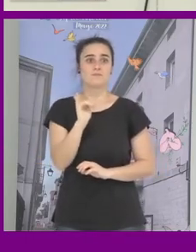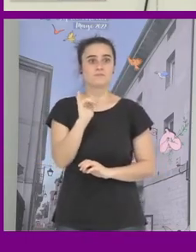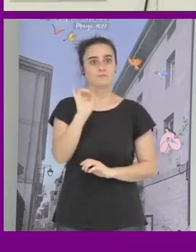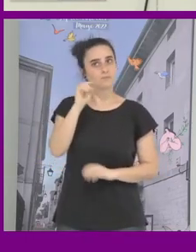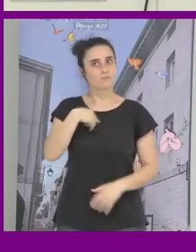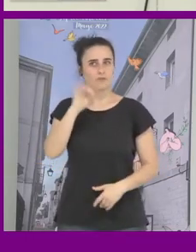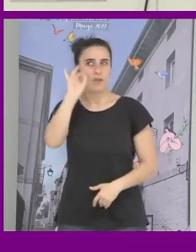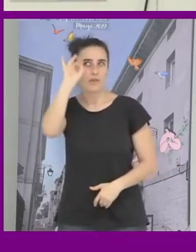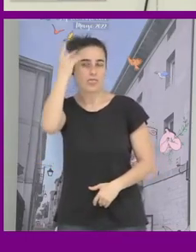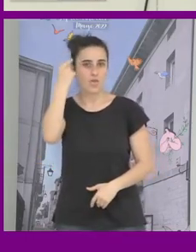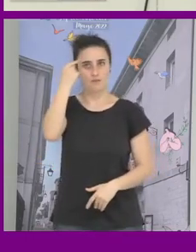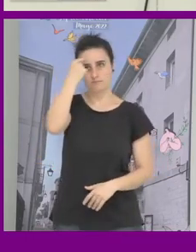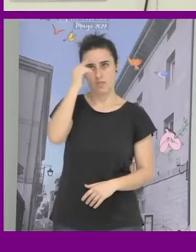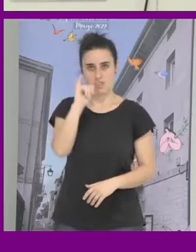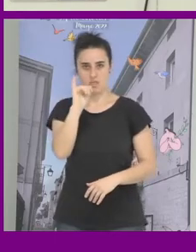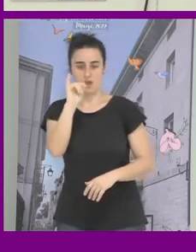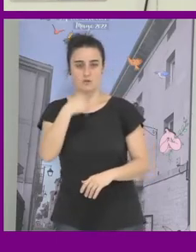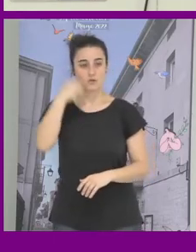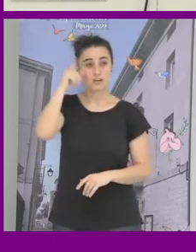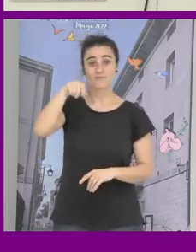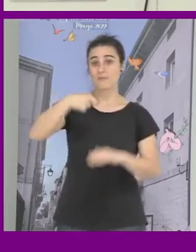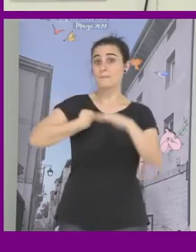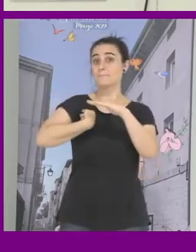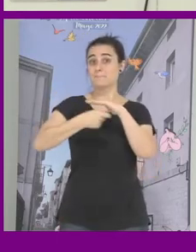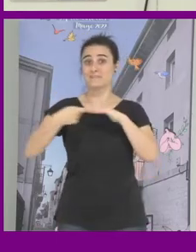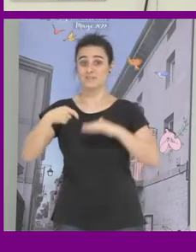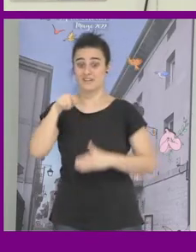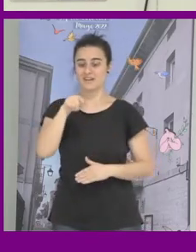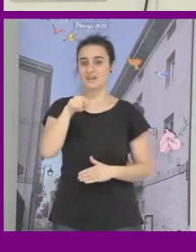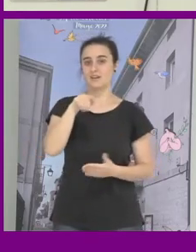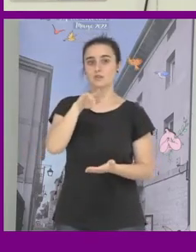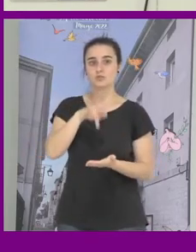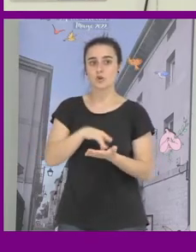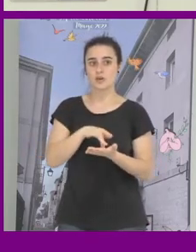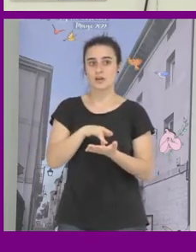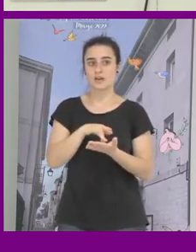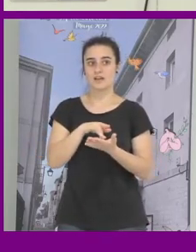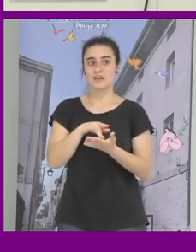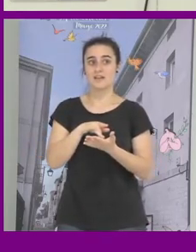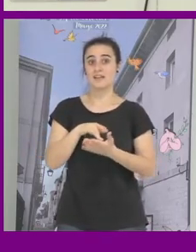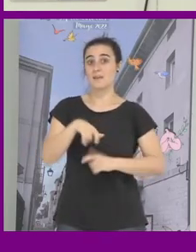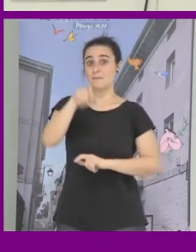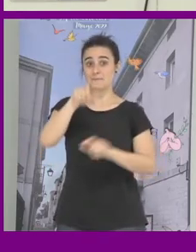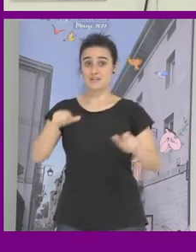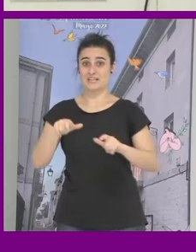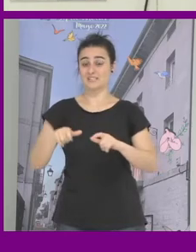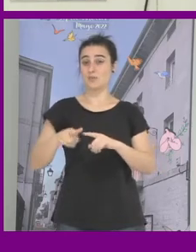bat hor buruan, iruditzen zait, ba Gasteiz izan zela ba sexu berdineko pertsonen, ez?